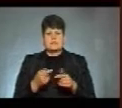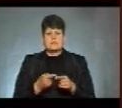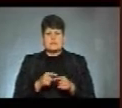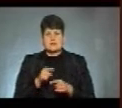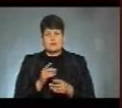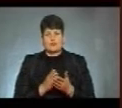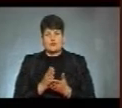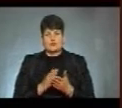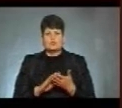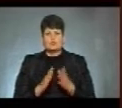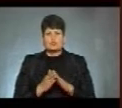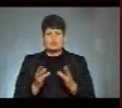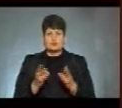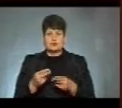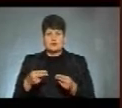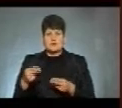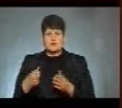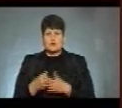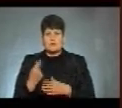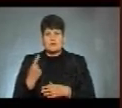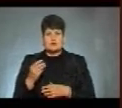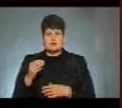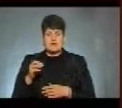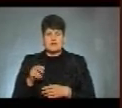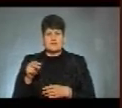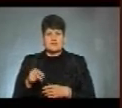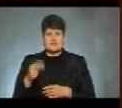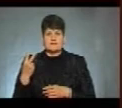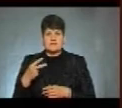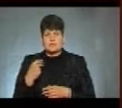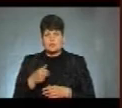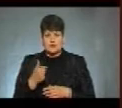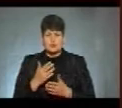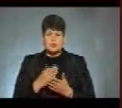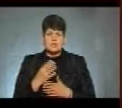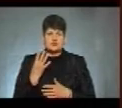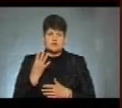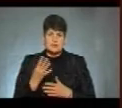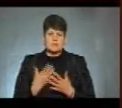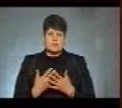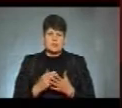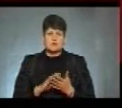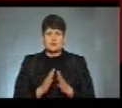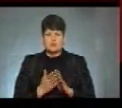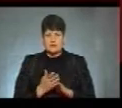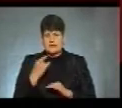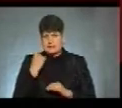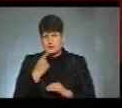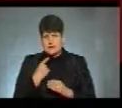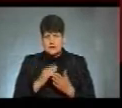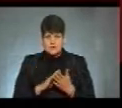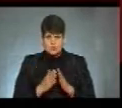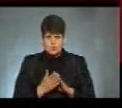послуг. Договір потрібно укласти до 1 травня 2020 року. Є 4 моделі договору. Індивідуальний